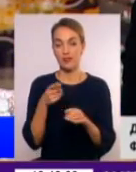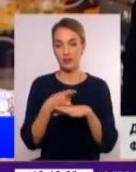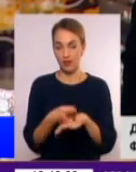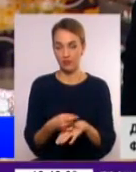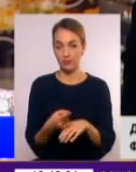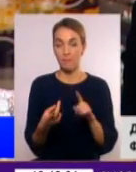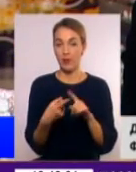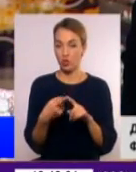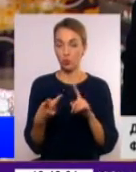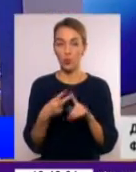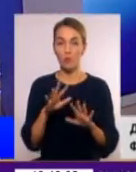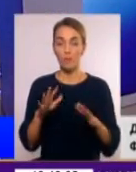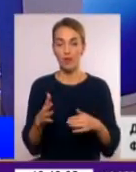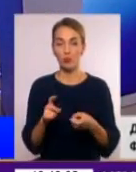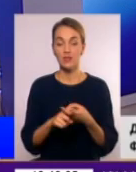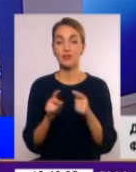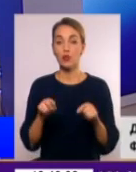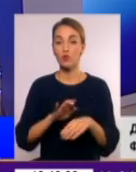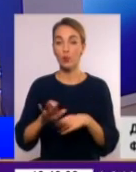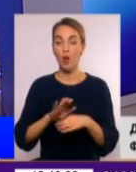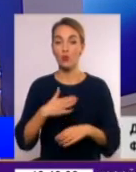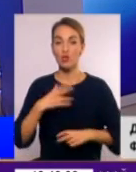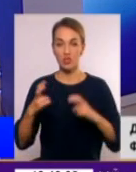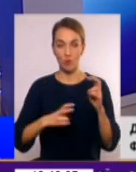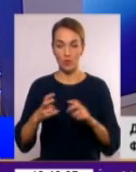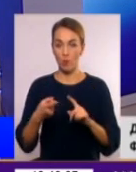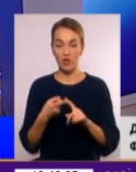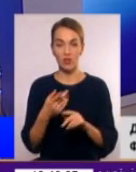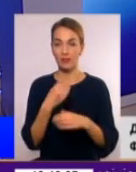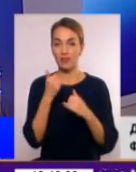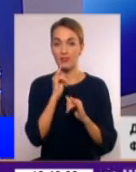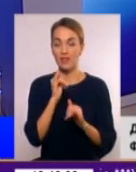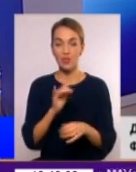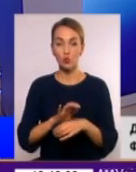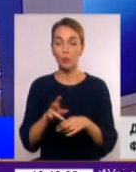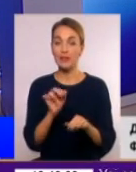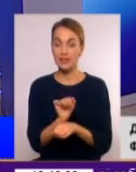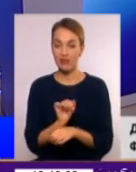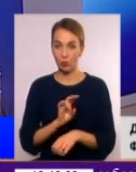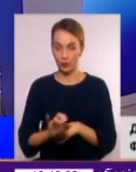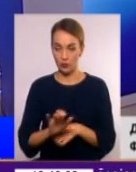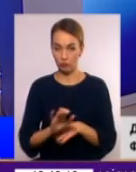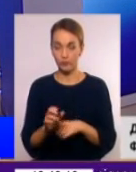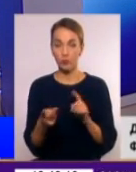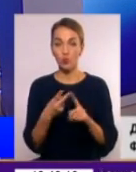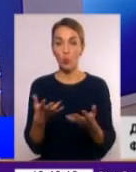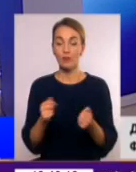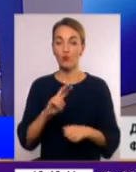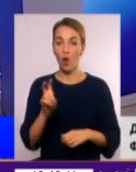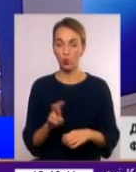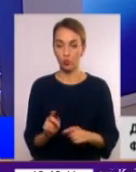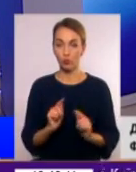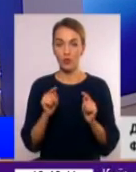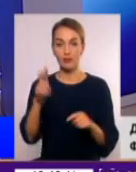момент пов'язаний з тим, що те, що виробляють наші заводи, це, по-перше, не дає зупинитися виробництву. По-друге, вони отримують валюту. Вона